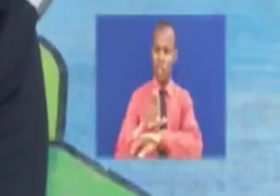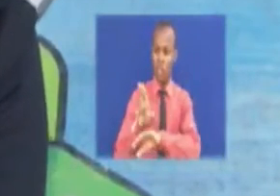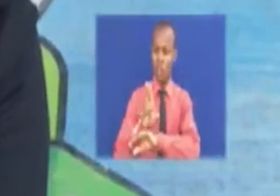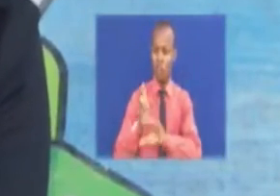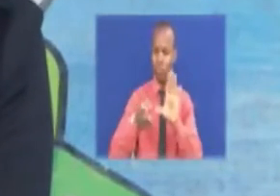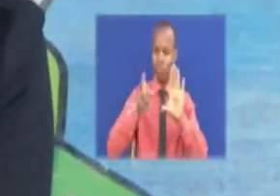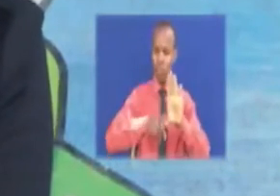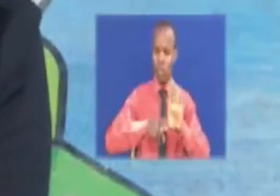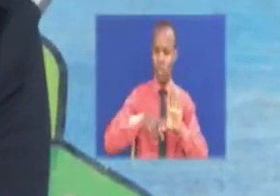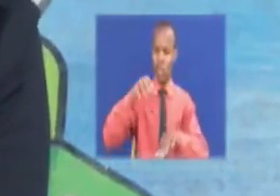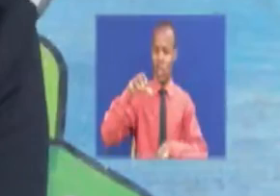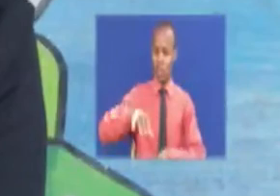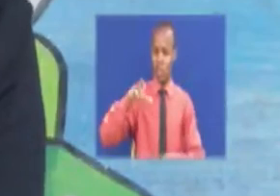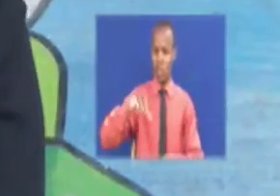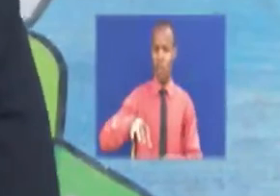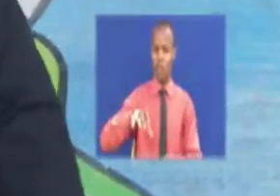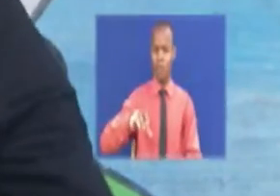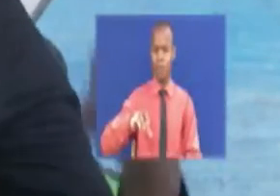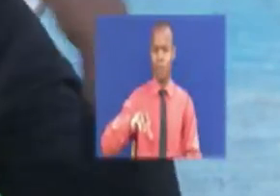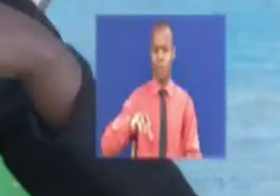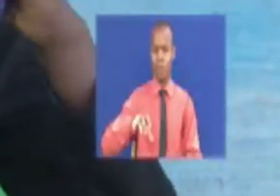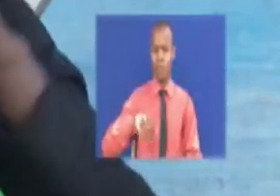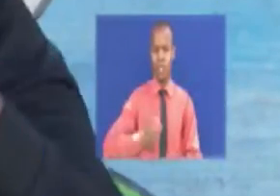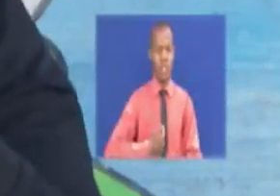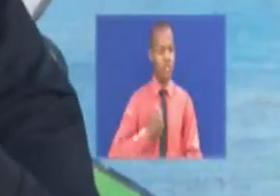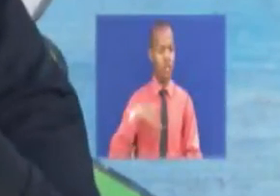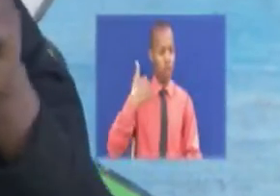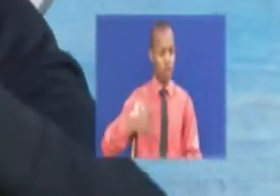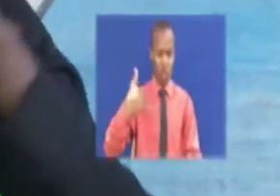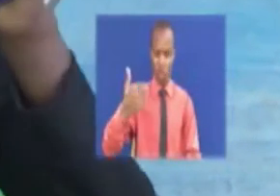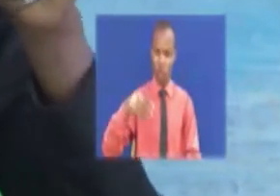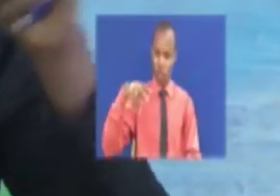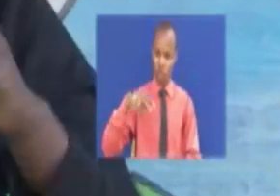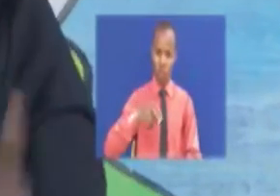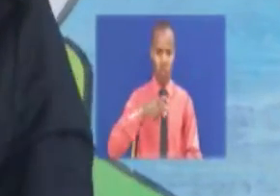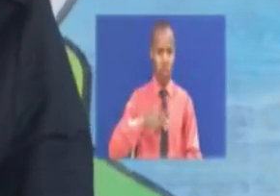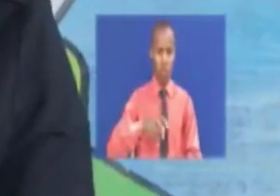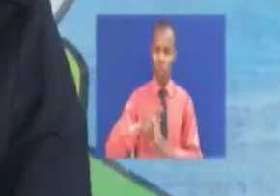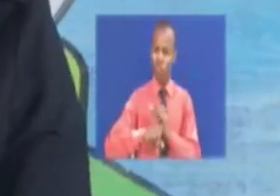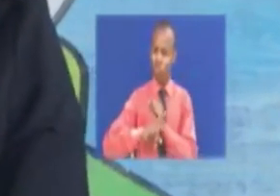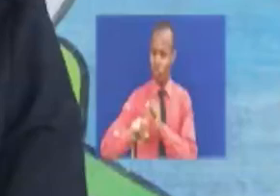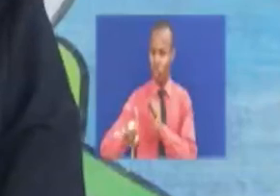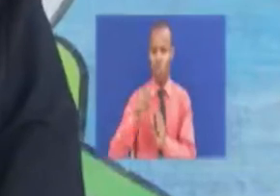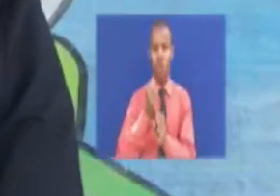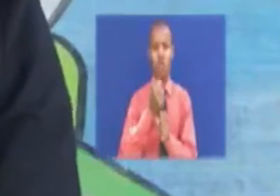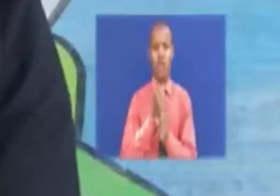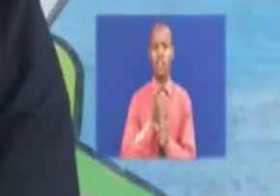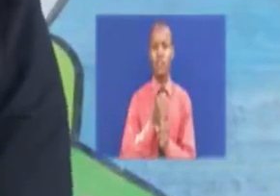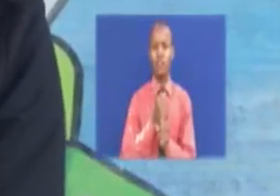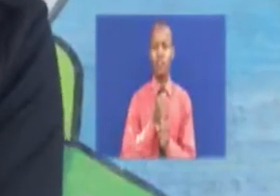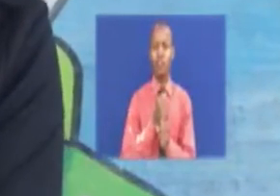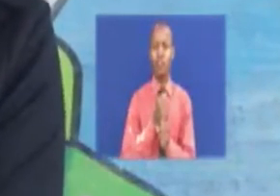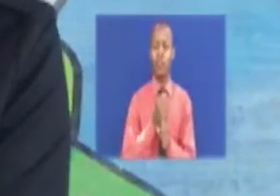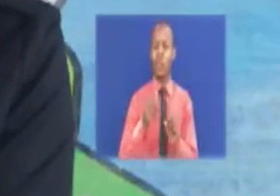mkikuja. Sipokuwa hivyo inabidi mtembe mguu kwa distance hivyo ndio mfike shuleni.